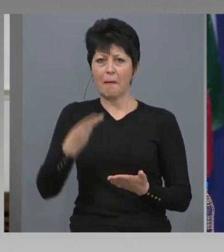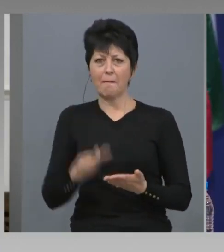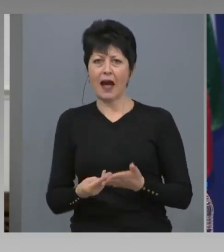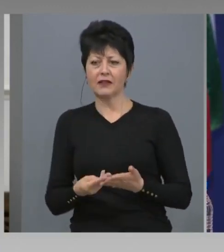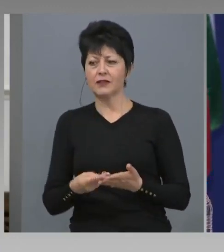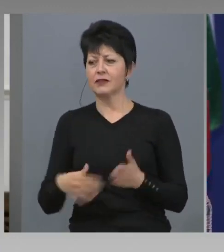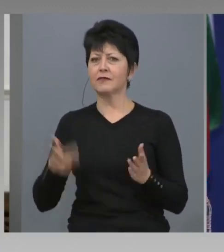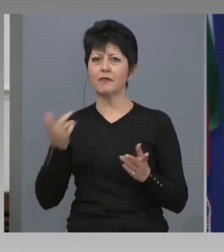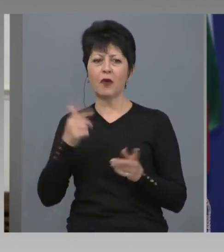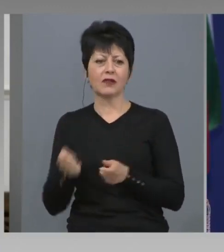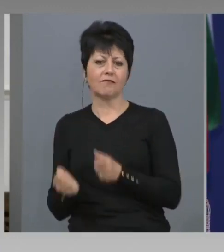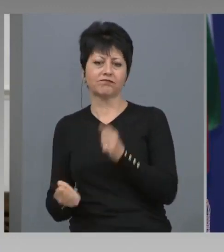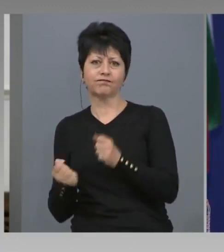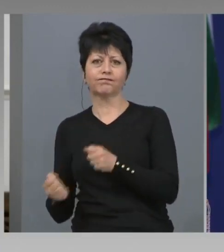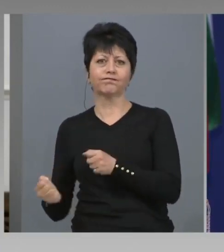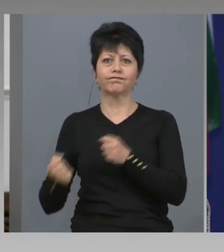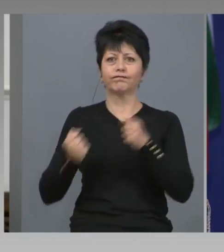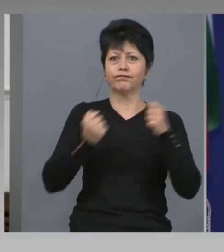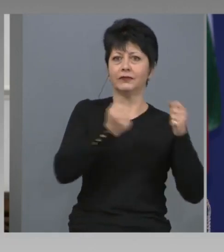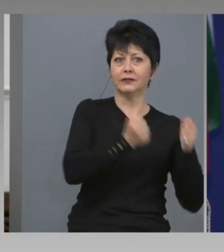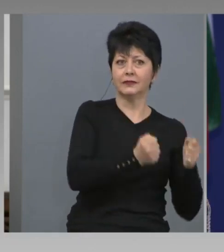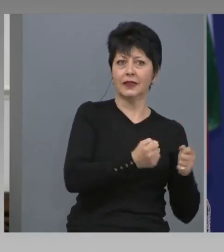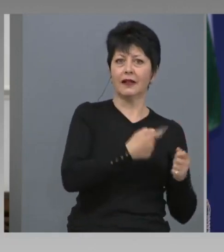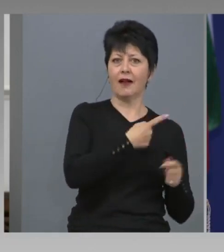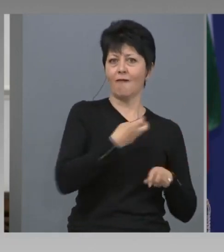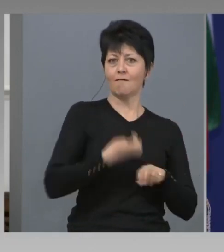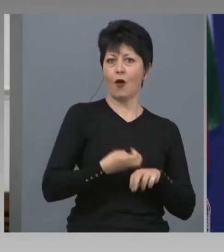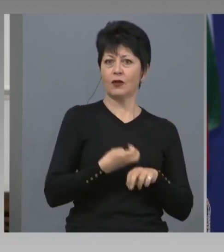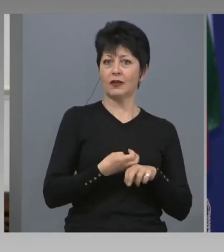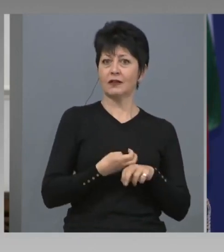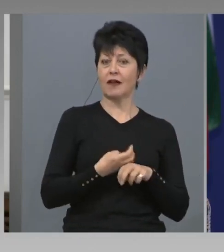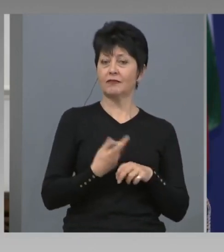50%, поне това ми казват докторите, по-малко.